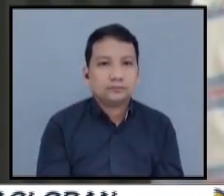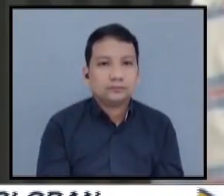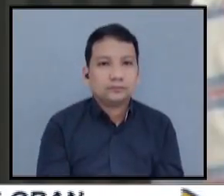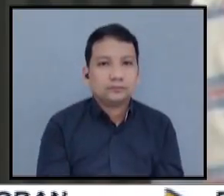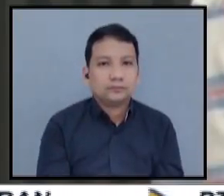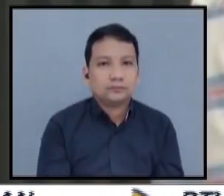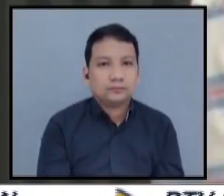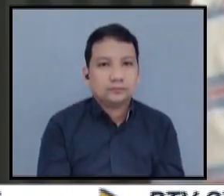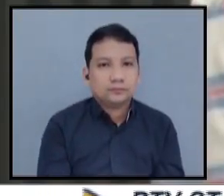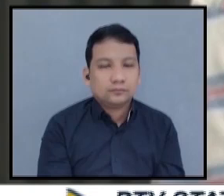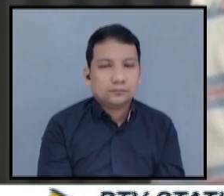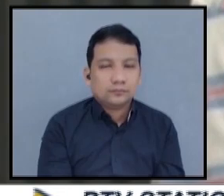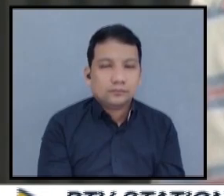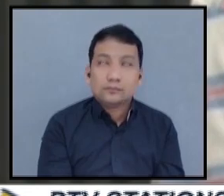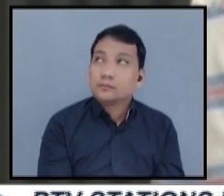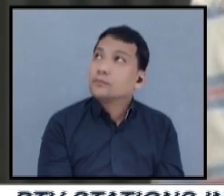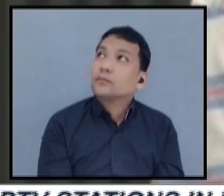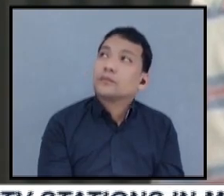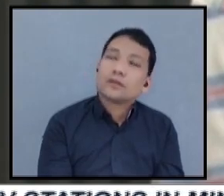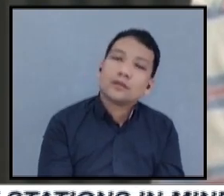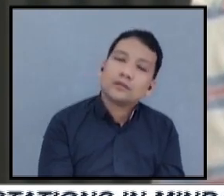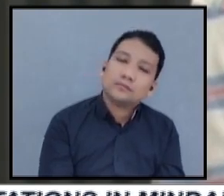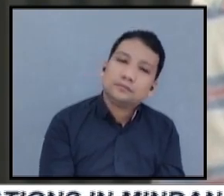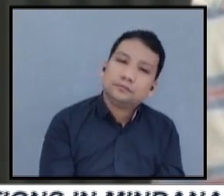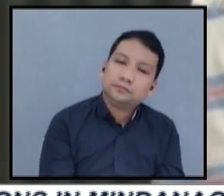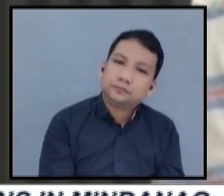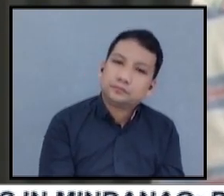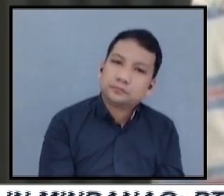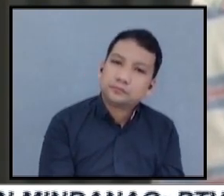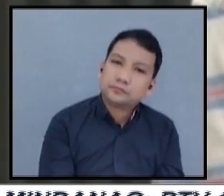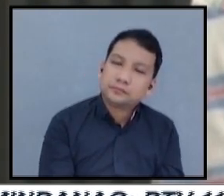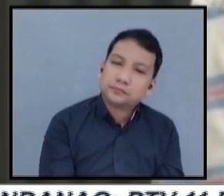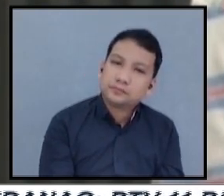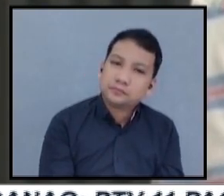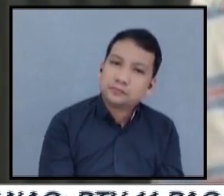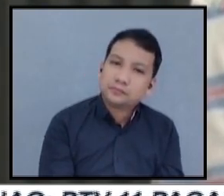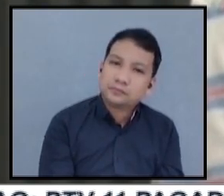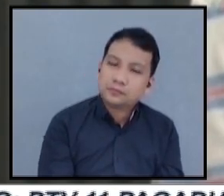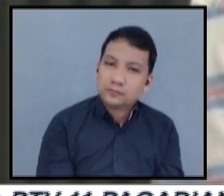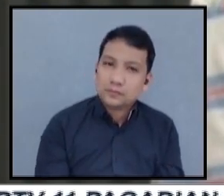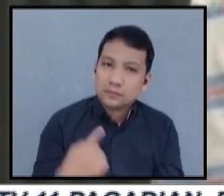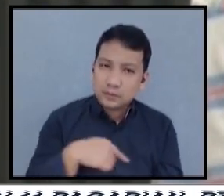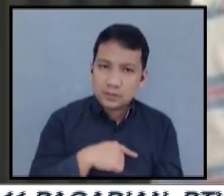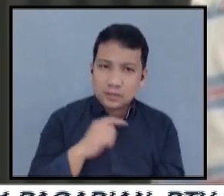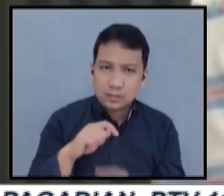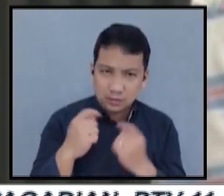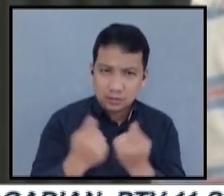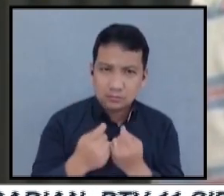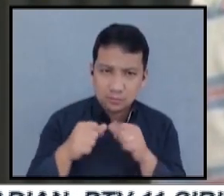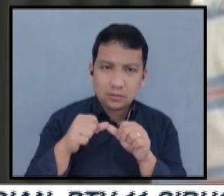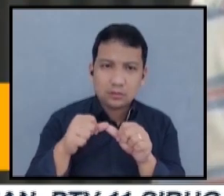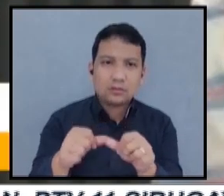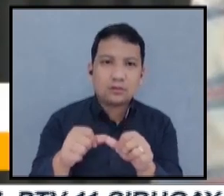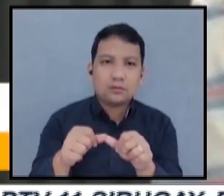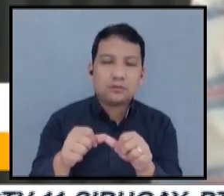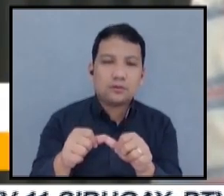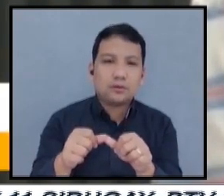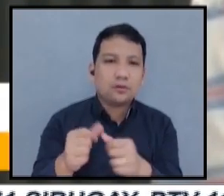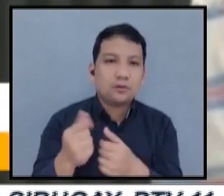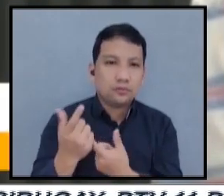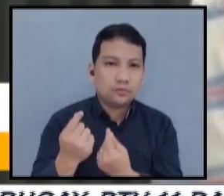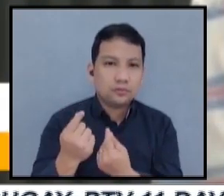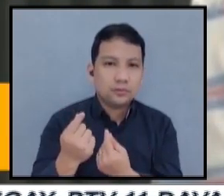Upon consultations po sa ating team, itutuloy lang po muna rin natin yung pagtataboy